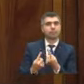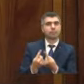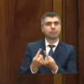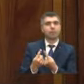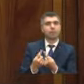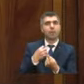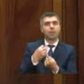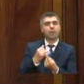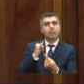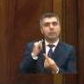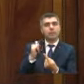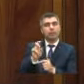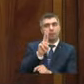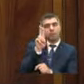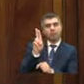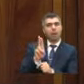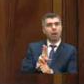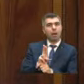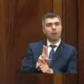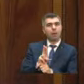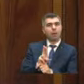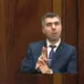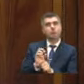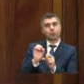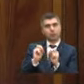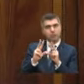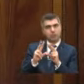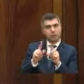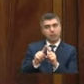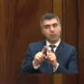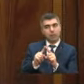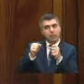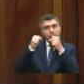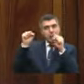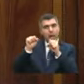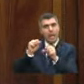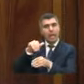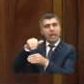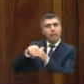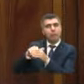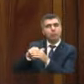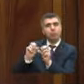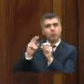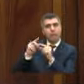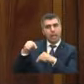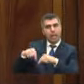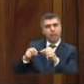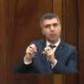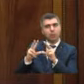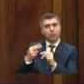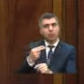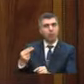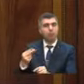نكتوي بنار التساؤل الكبير، هل وقف النضال الديمقراطي الحزبي عند باب تعديل الحكومات؟ أم